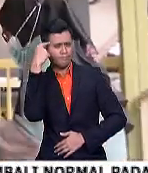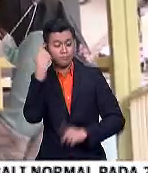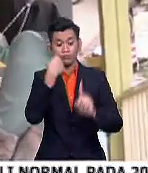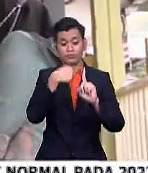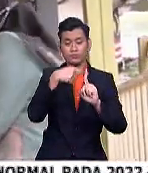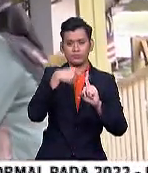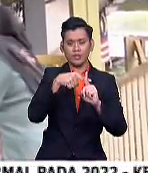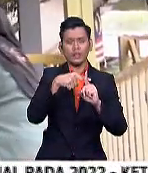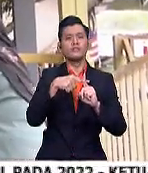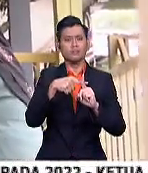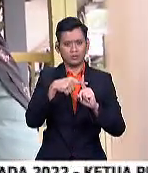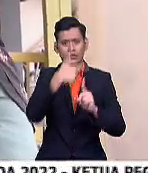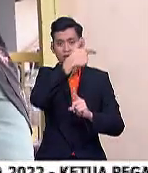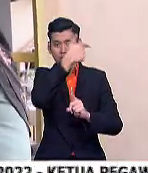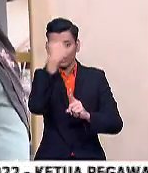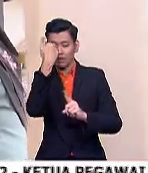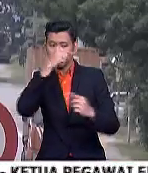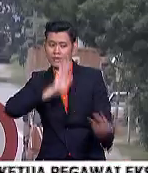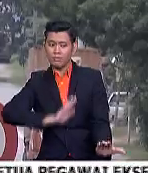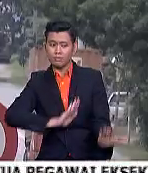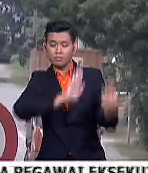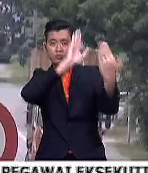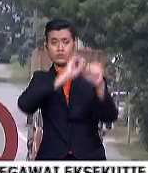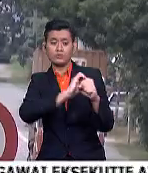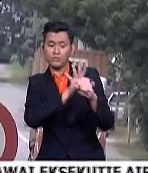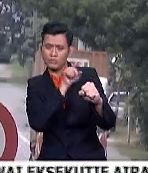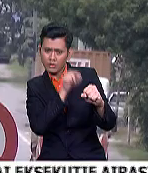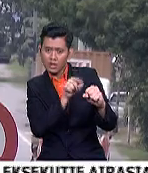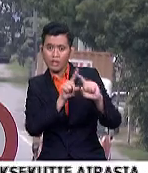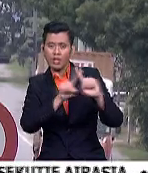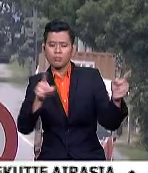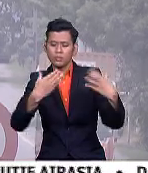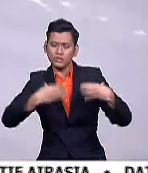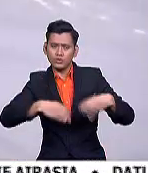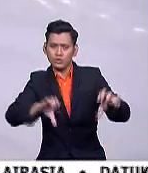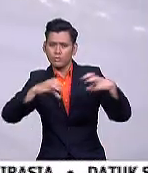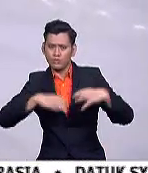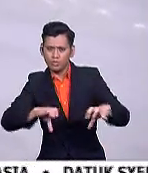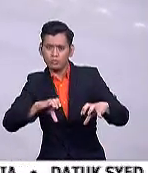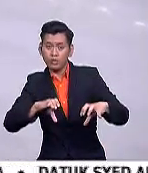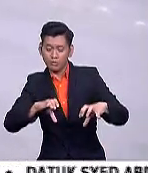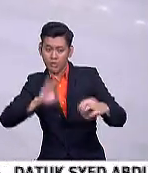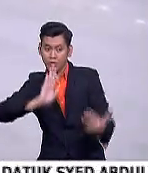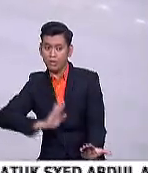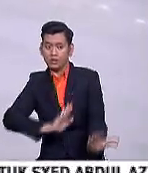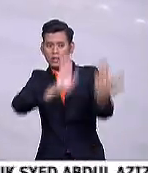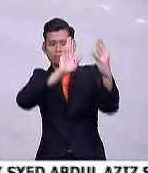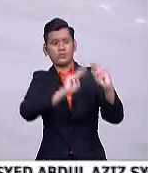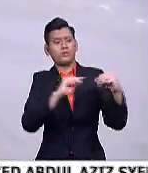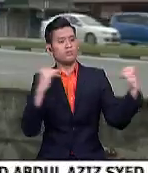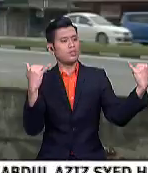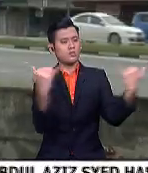sedang berperang dengan virus COVID-19 tetapi juga melawan persepsi negatif serta